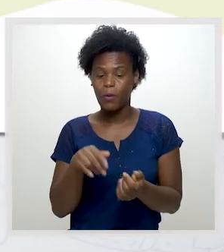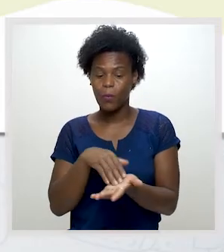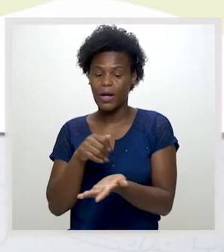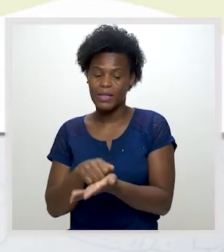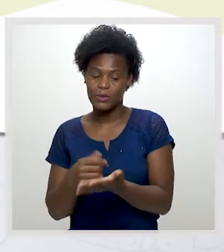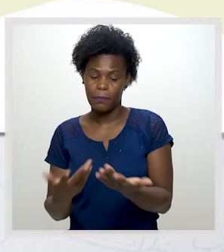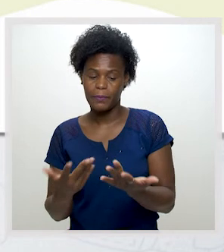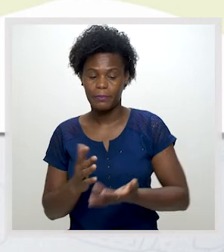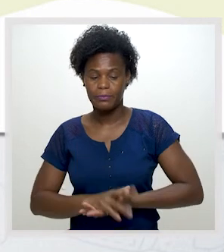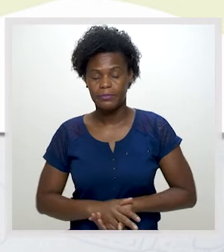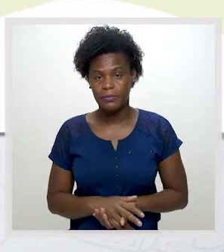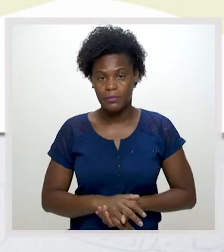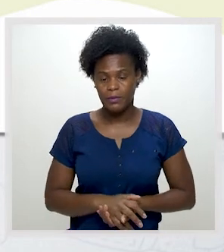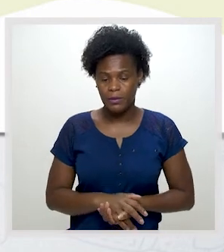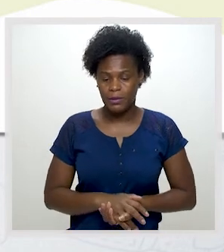passons à la correction.